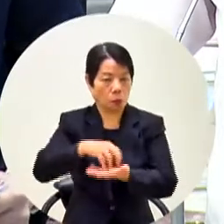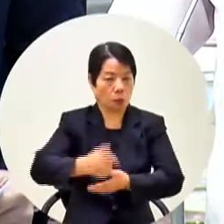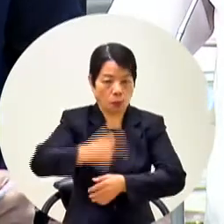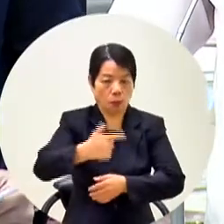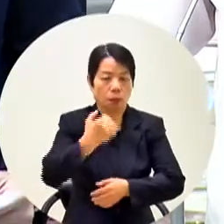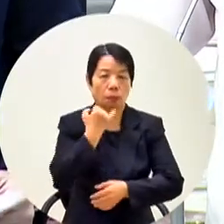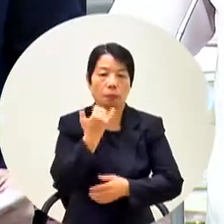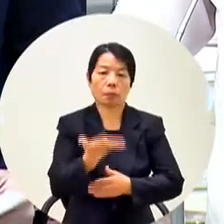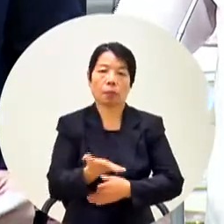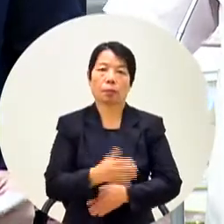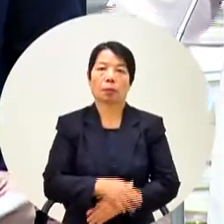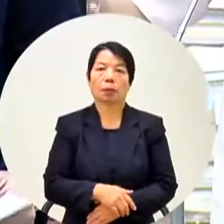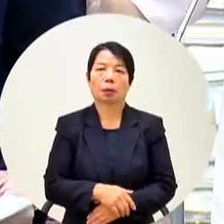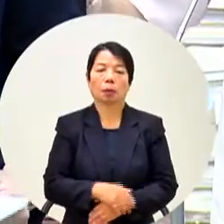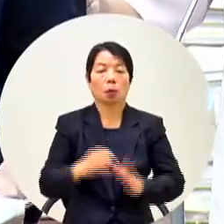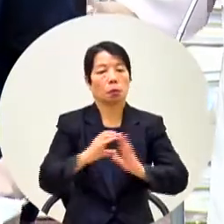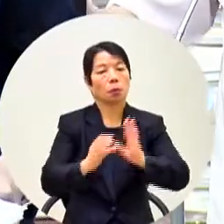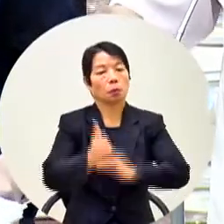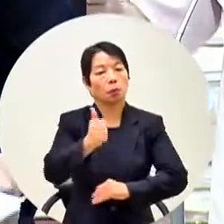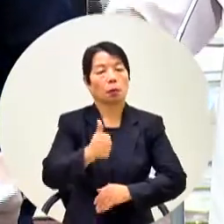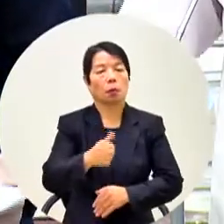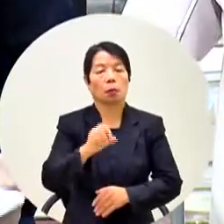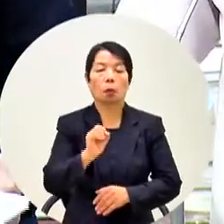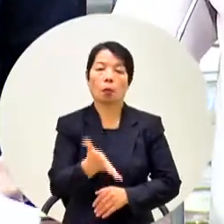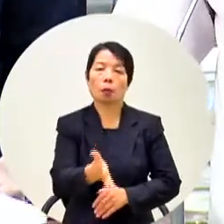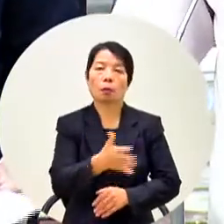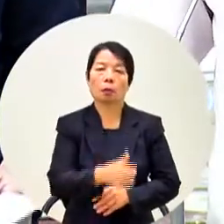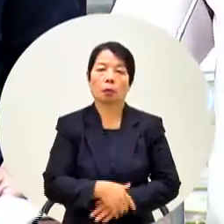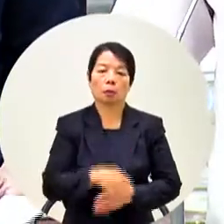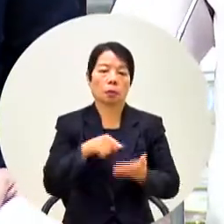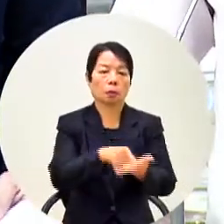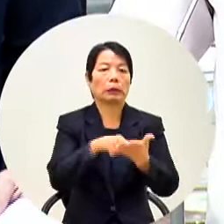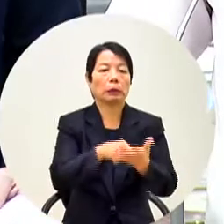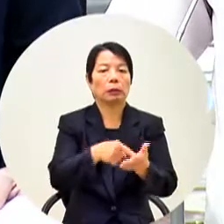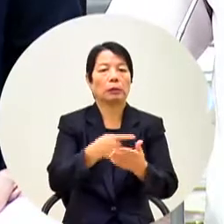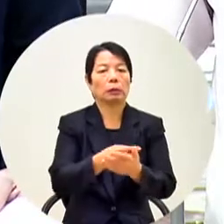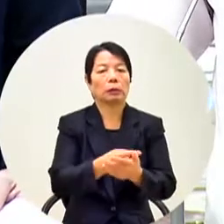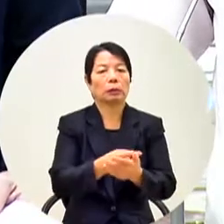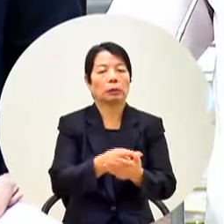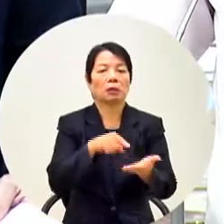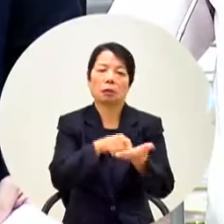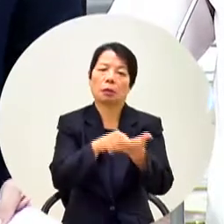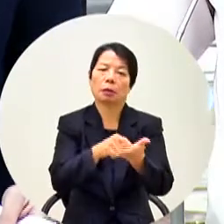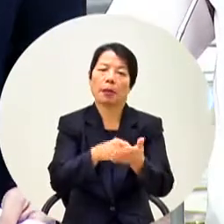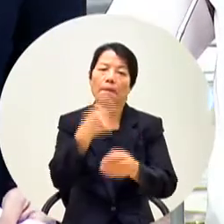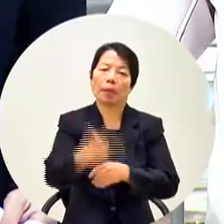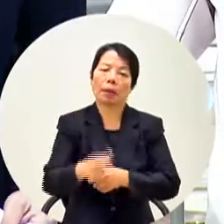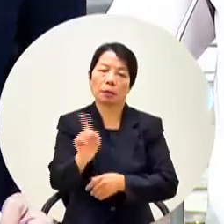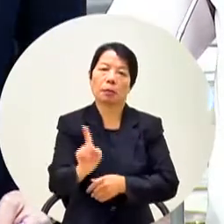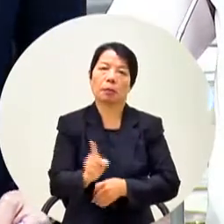局长，你敢拿为什么咱申请会这么慢？你知道原因吗？